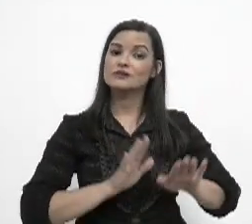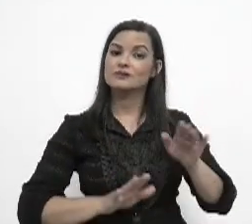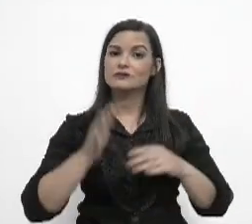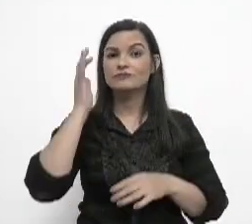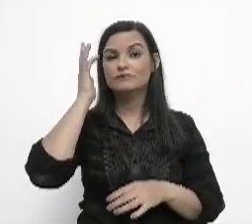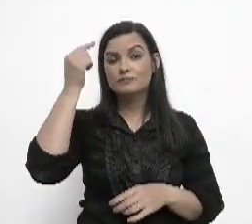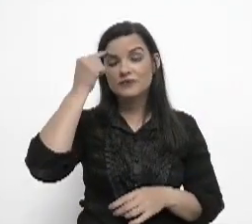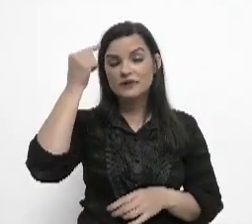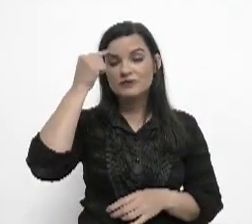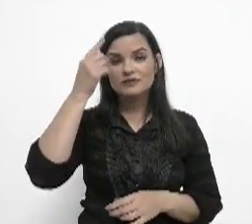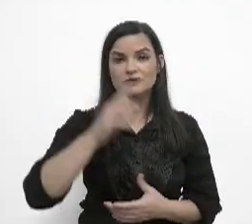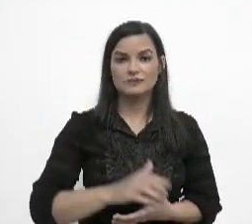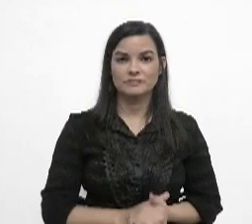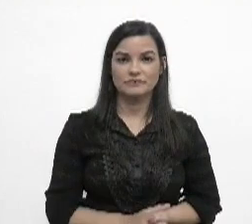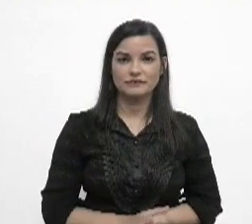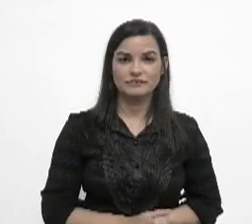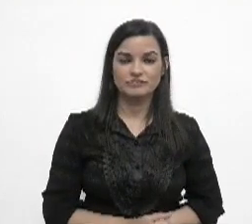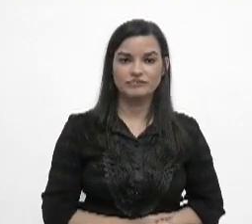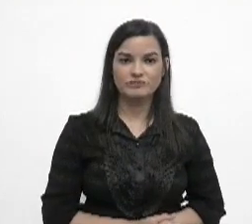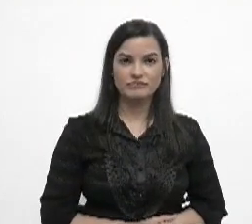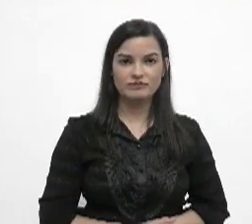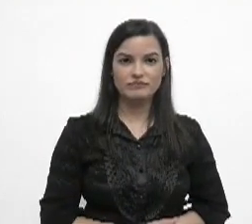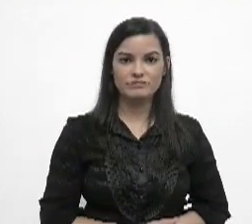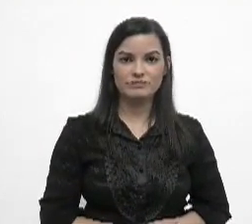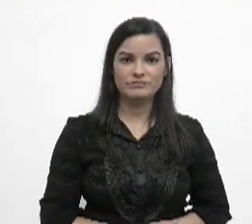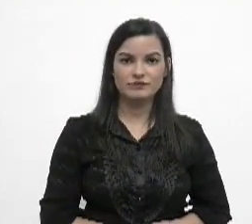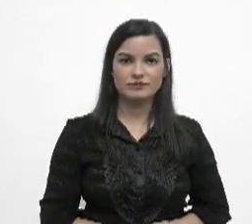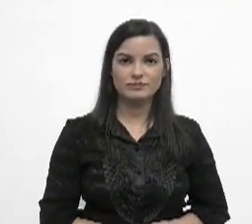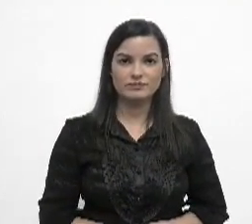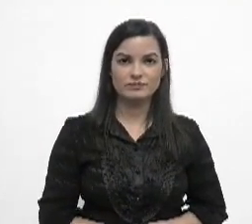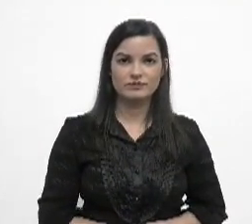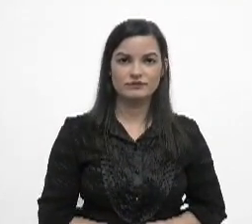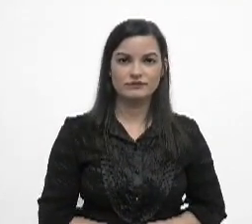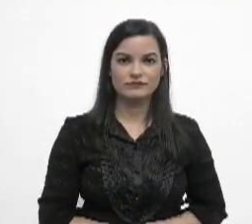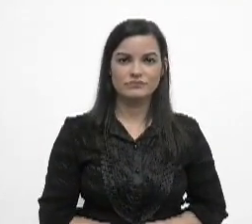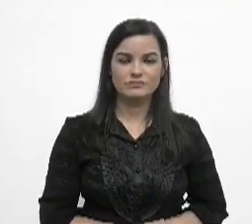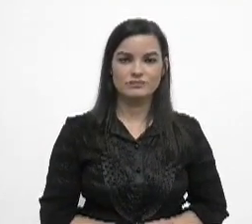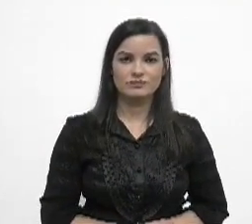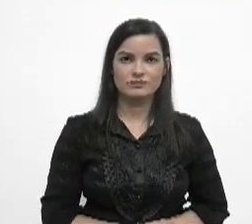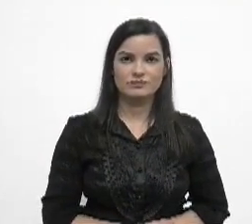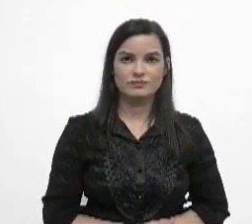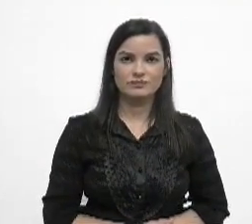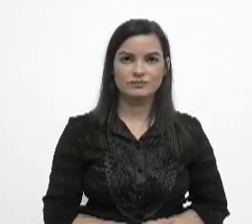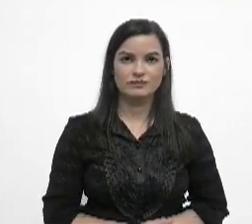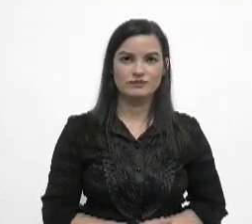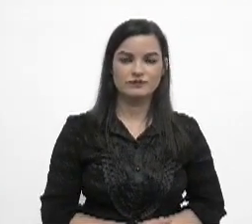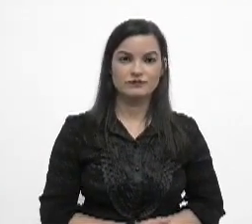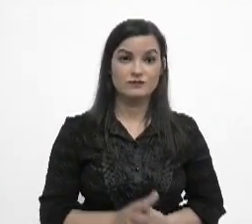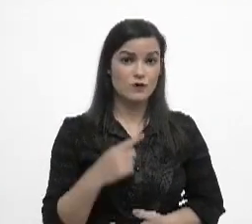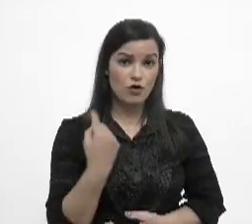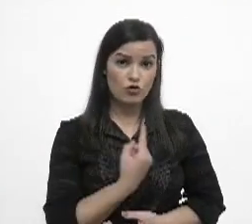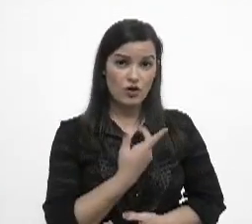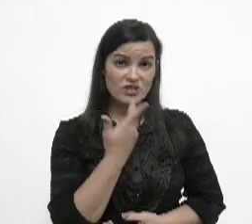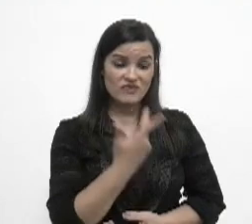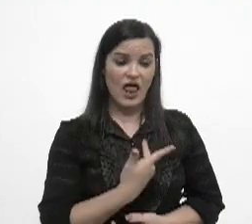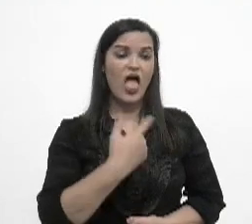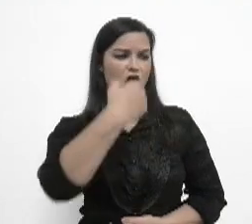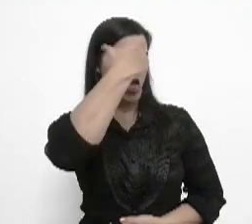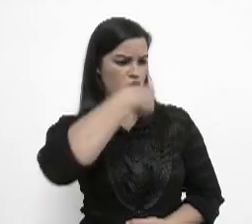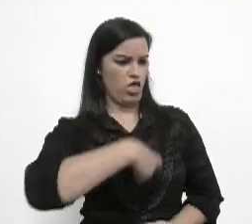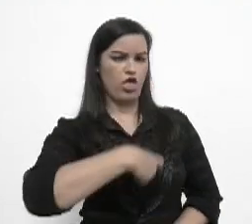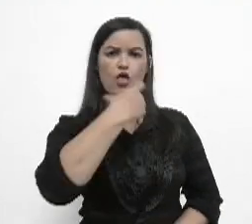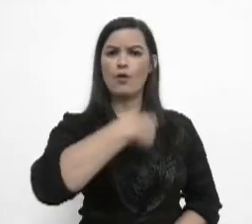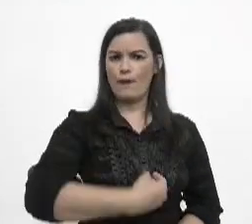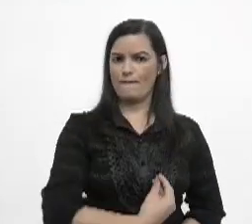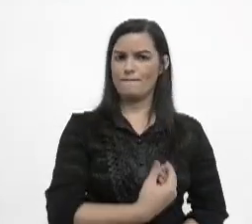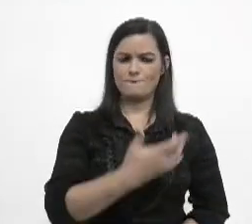무엇을 먹을까, 무엇을 마실까, 무엇을 입을까에만 우리의 눈이 고정되어 있는 경우가 있습니다. Dizemos que somos homens de Deus, mas enxergamos